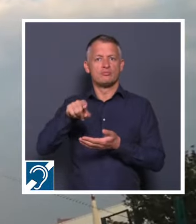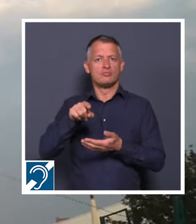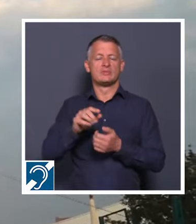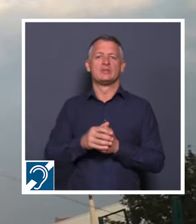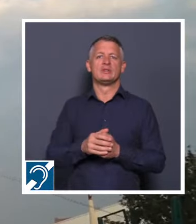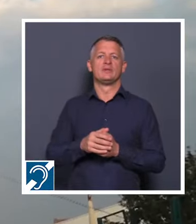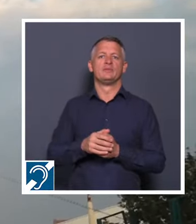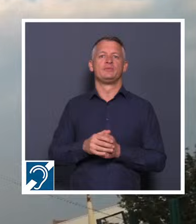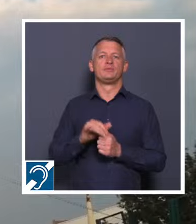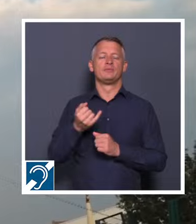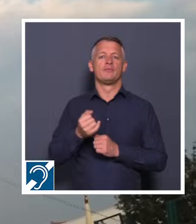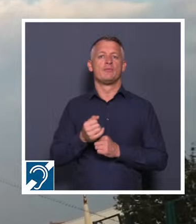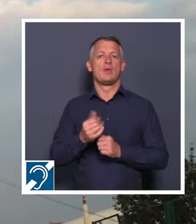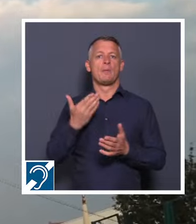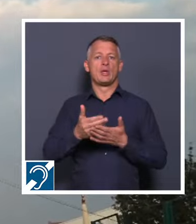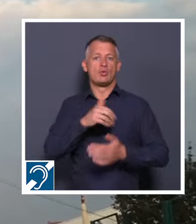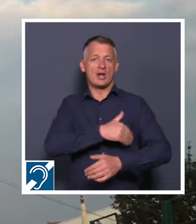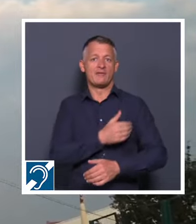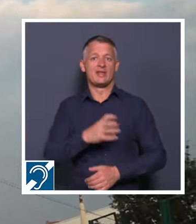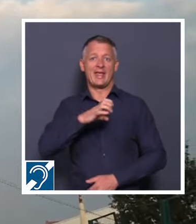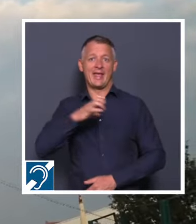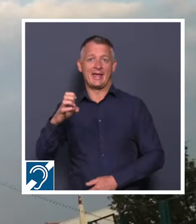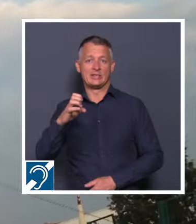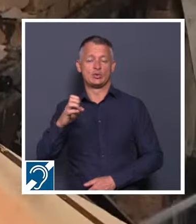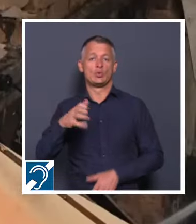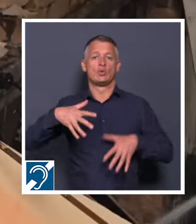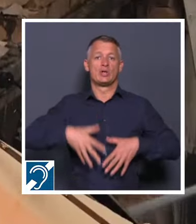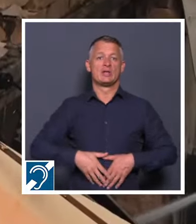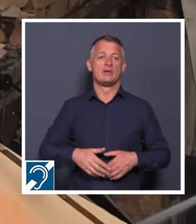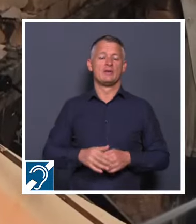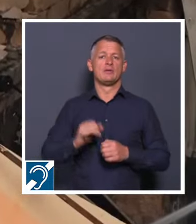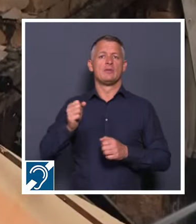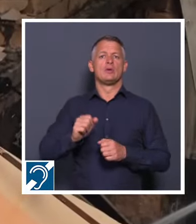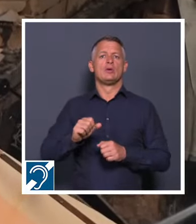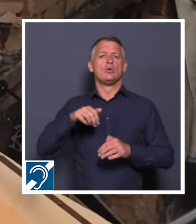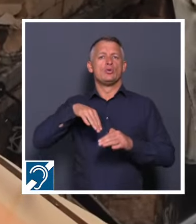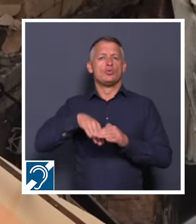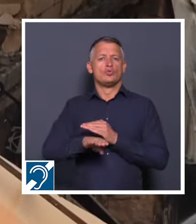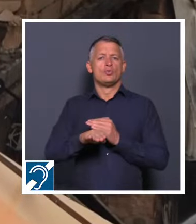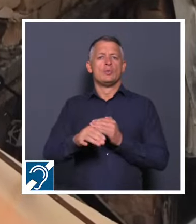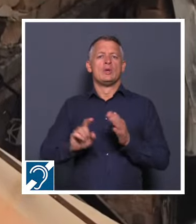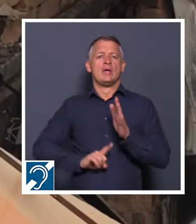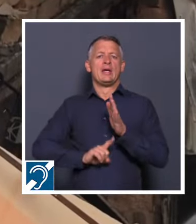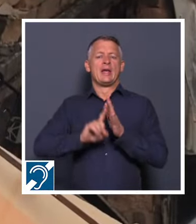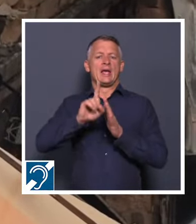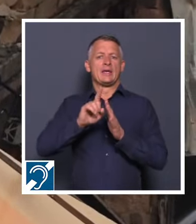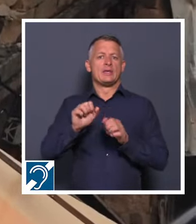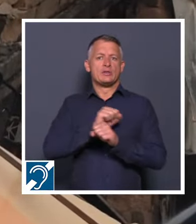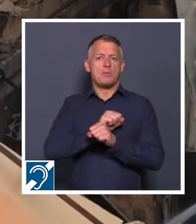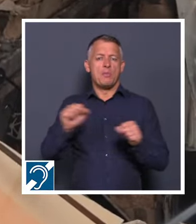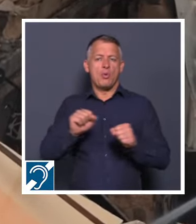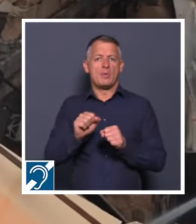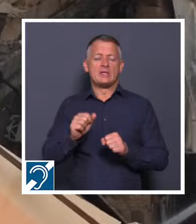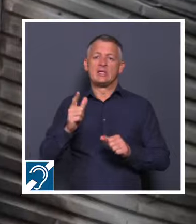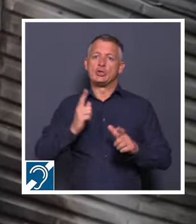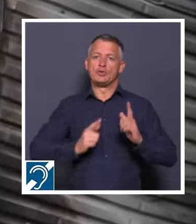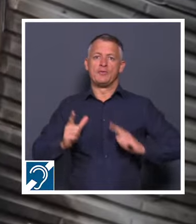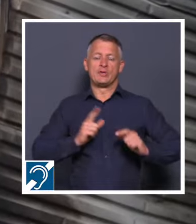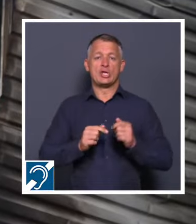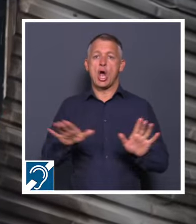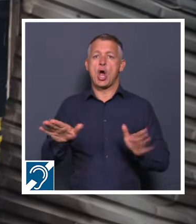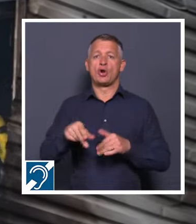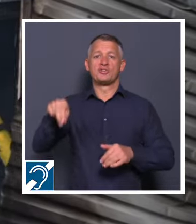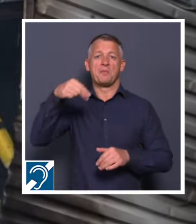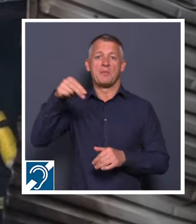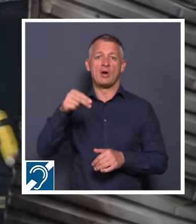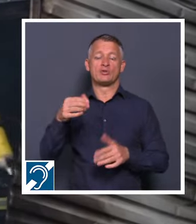Pentru elevii din estul Ucrainei, viața de zi cu zi sub rachetele și bombele Rusiei este un coșmar. Așa că orice pauză de la